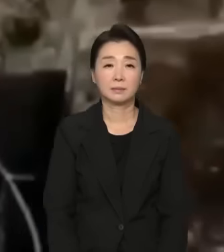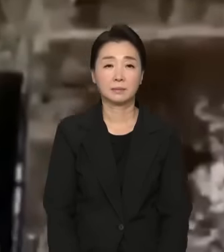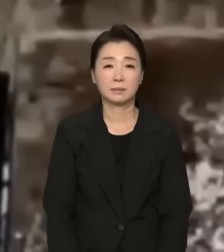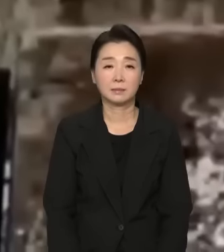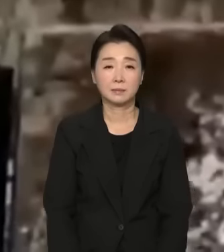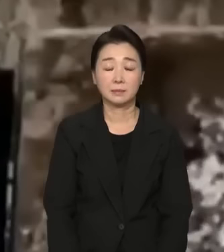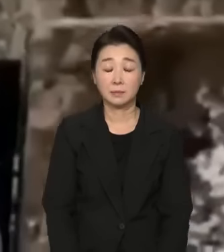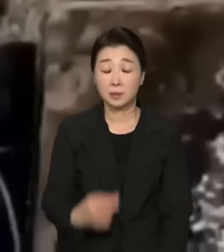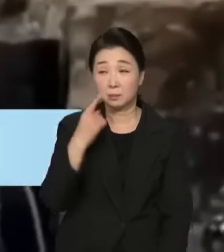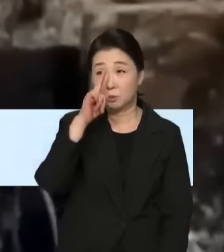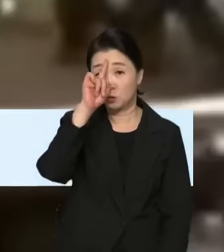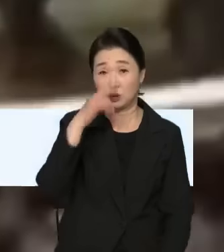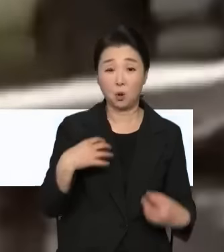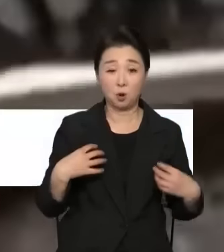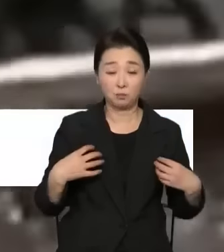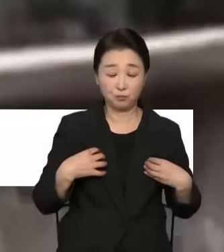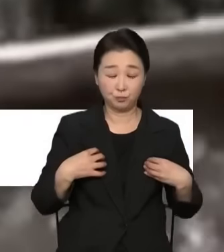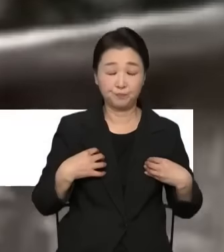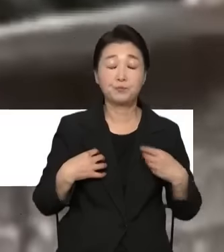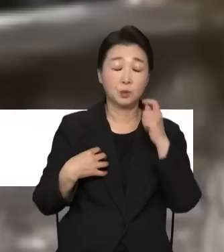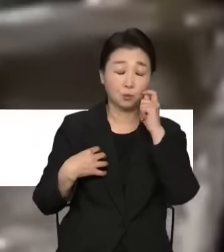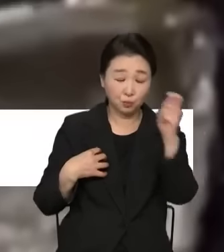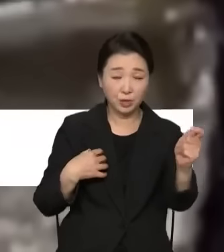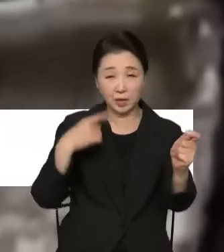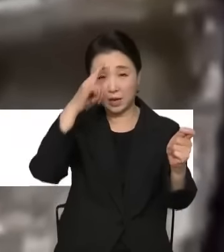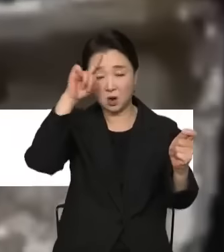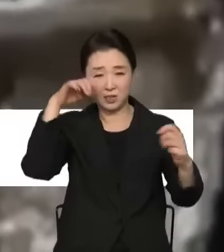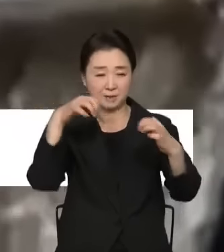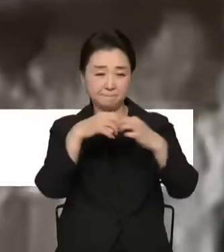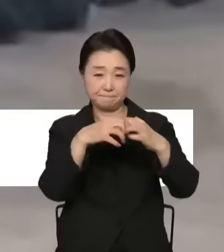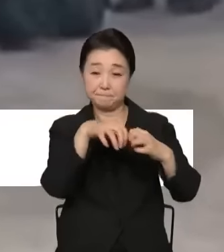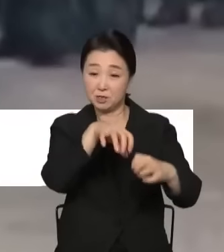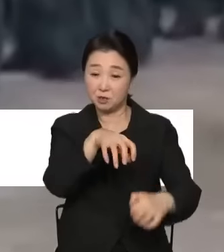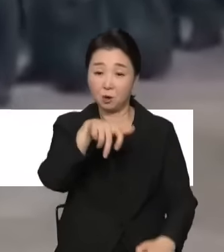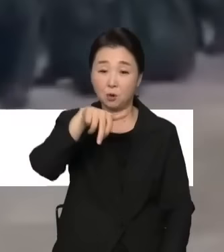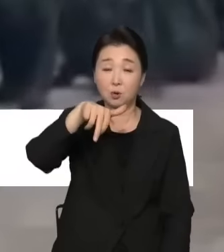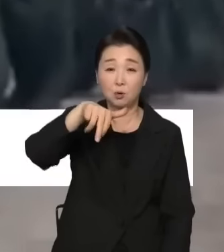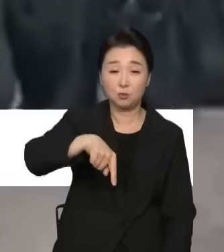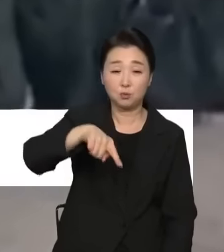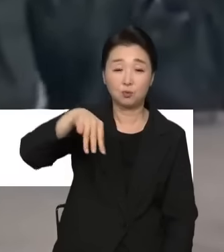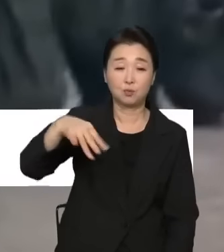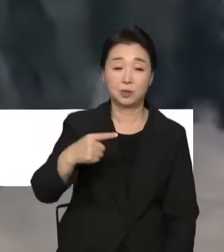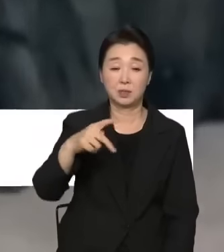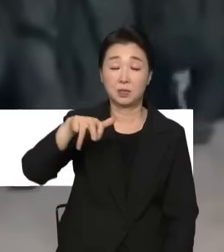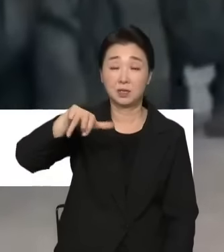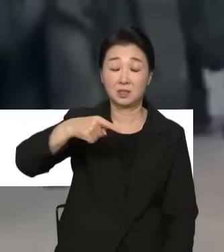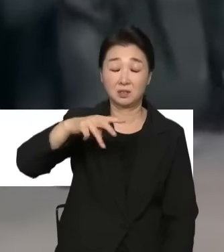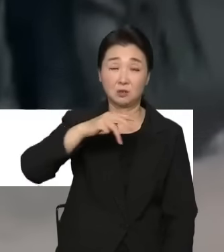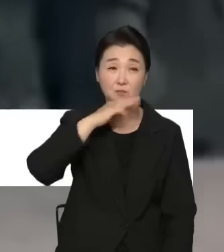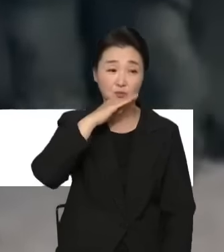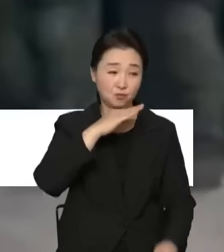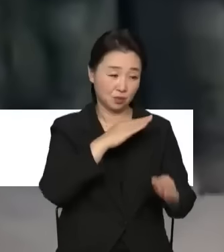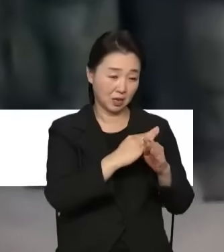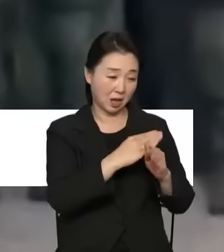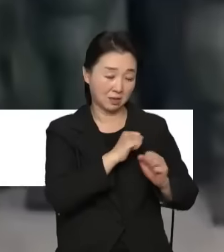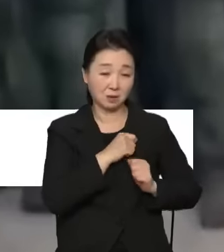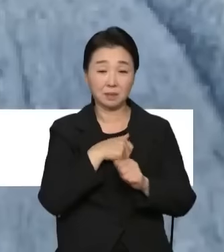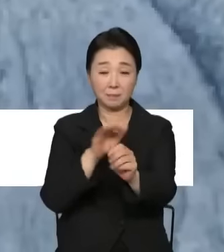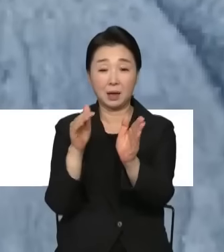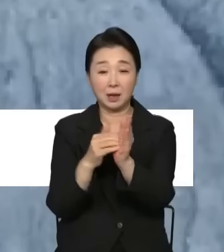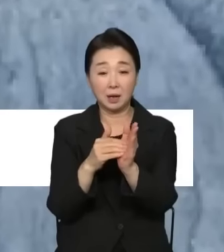미정부는 우크라이나와 러시아군의 전투가 한창인 쿠르스크의 북한 병사가 배치됐다고 판단했습니다 다